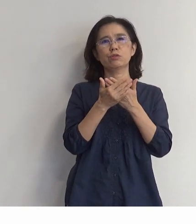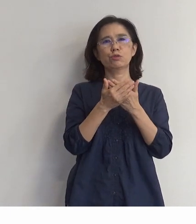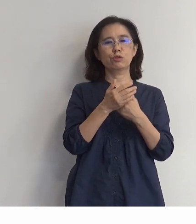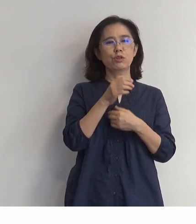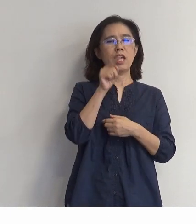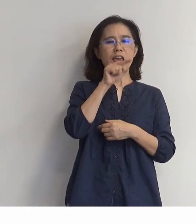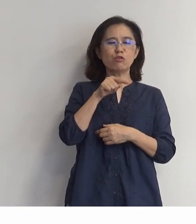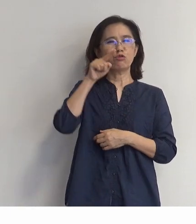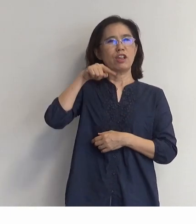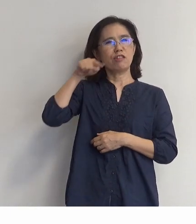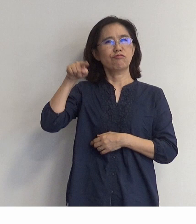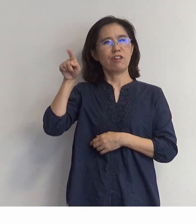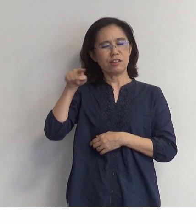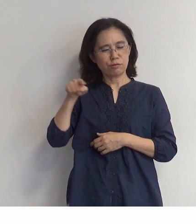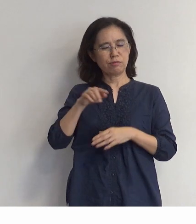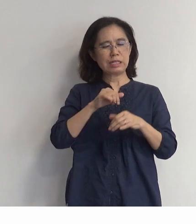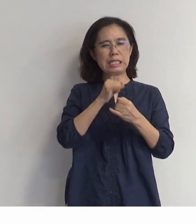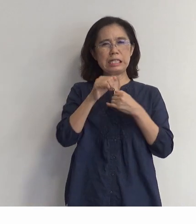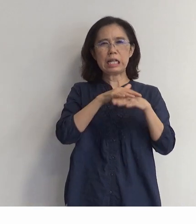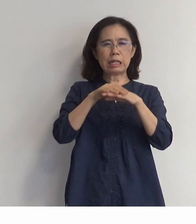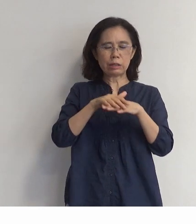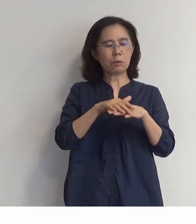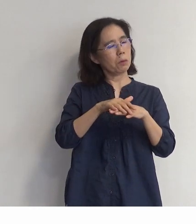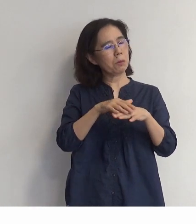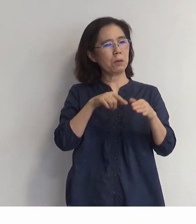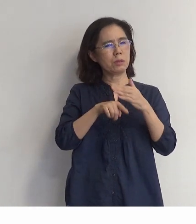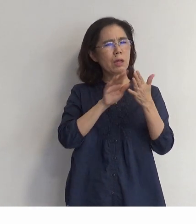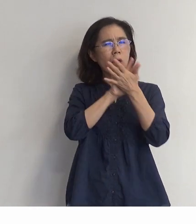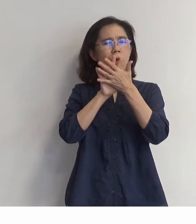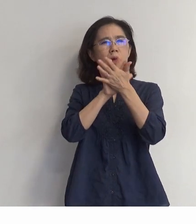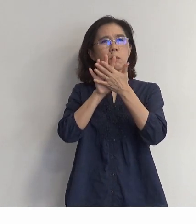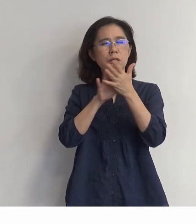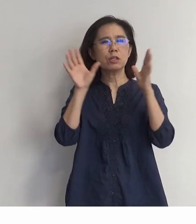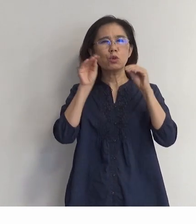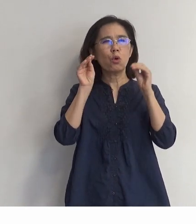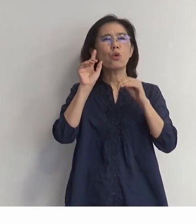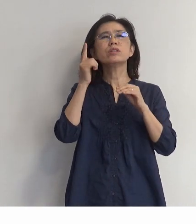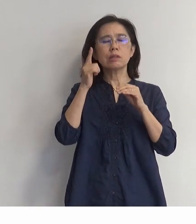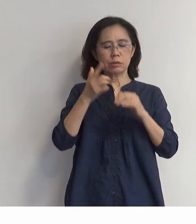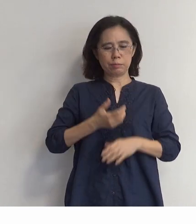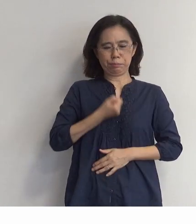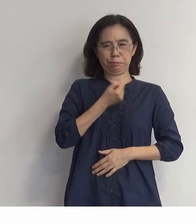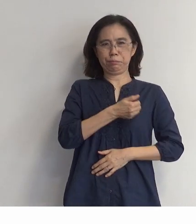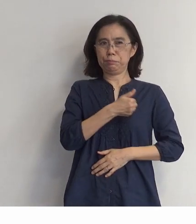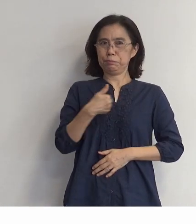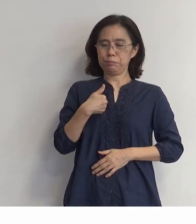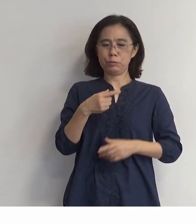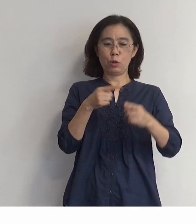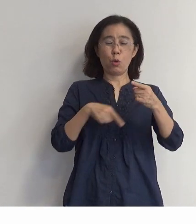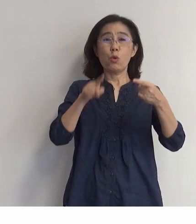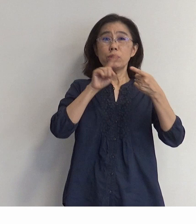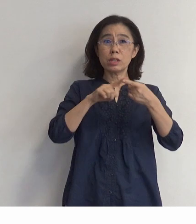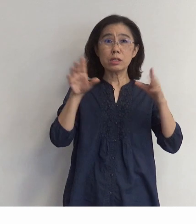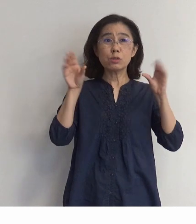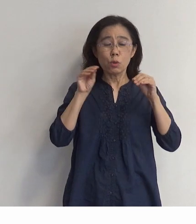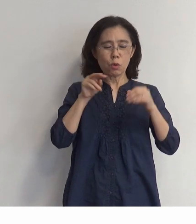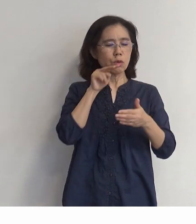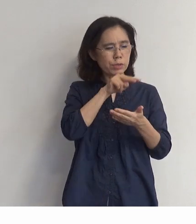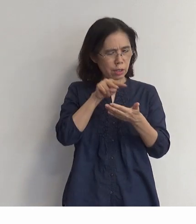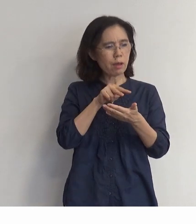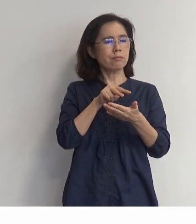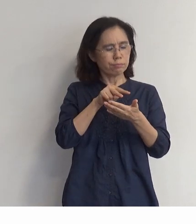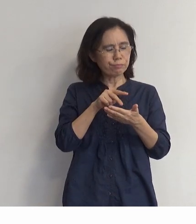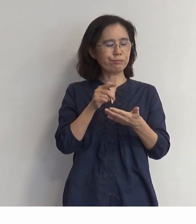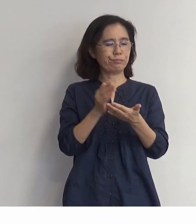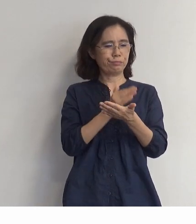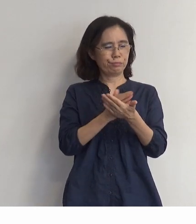ネット上の根拠不明な情報ではなく、信頼できる公的な機関の情報で評価・判断されることをお勧